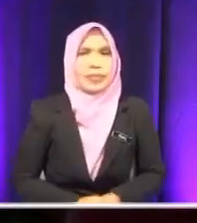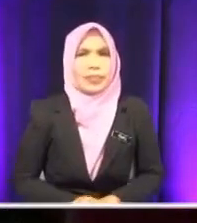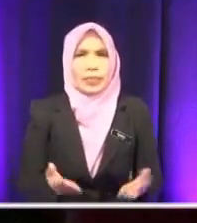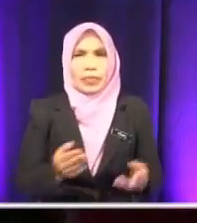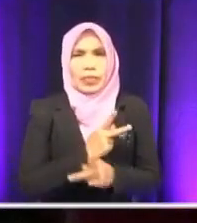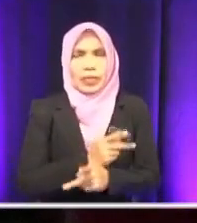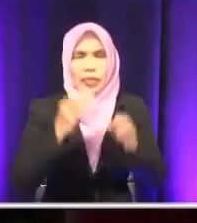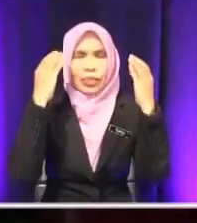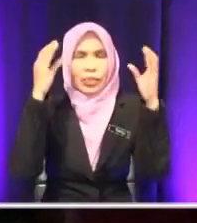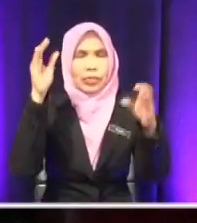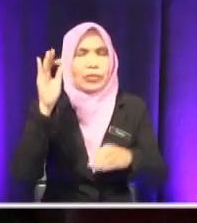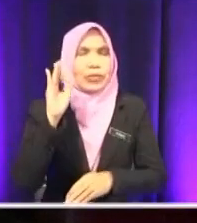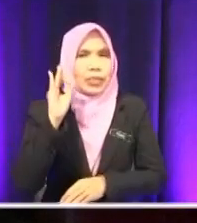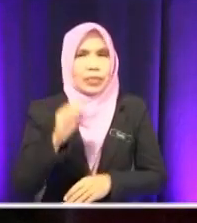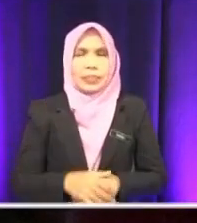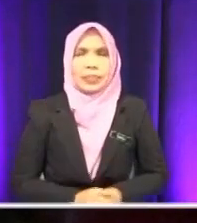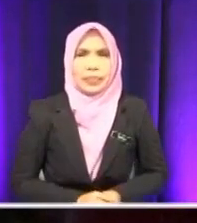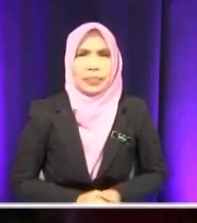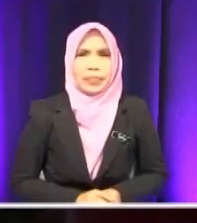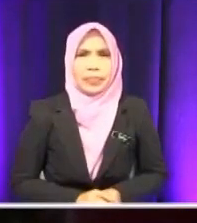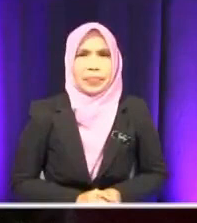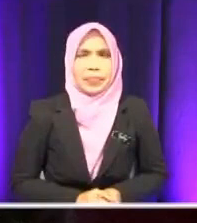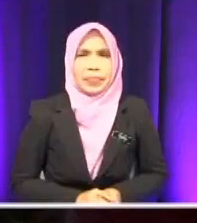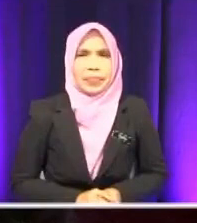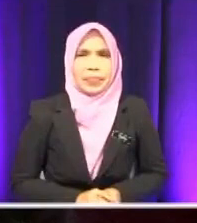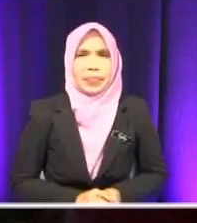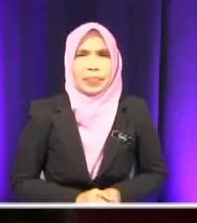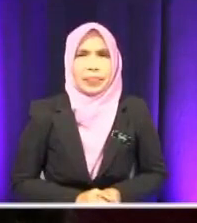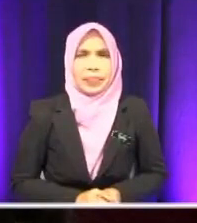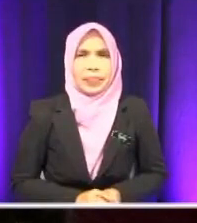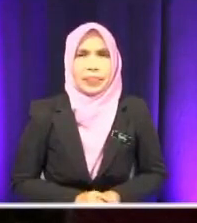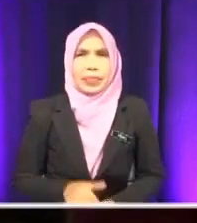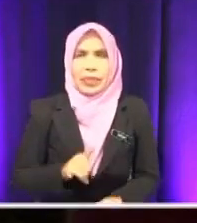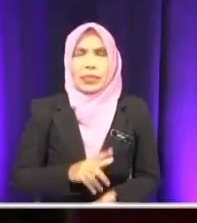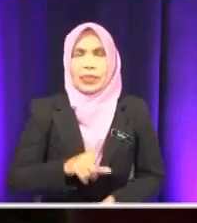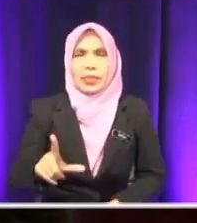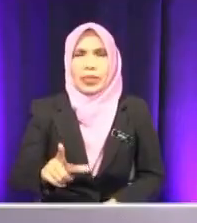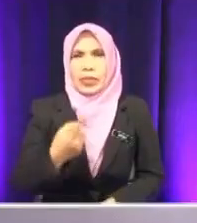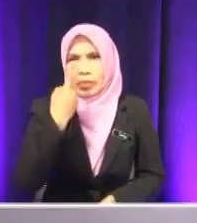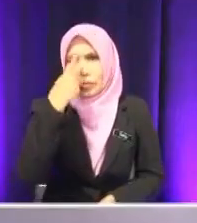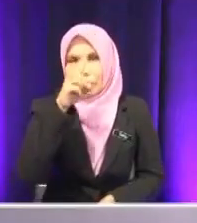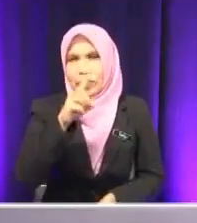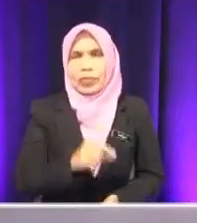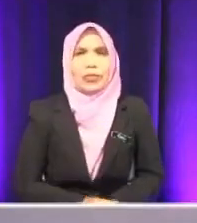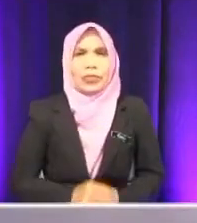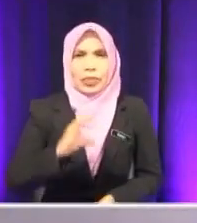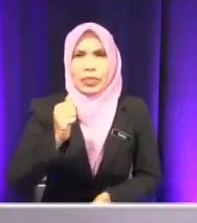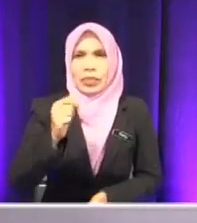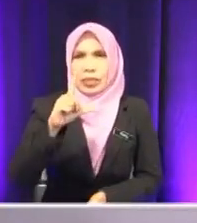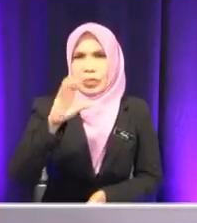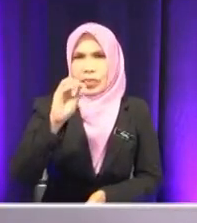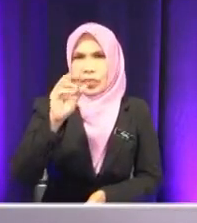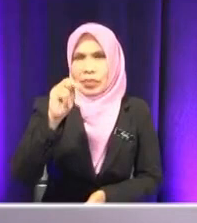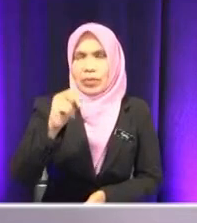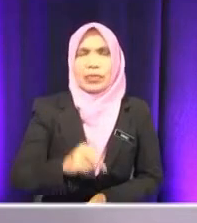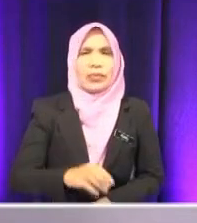itulah kepada semua calon-cari SPM yang bakal mengambil PPKI ataupun SBM nanti kita bersiapsiaga